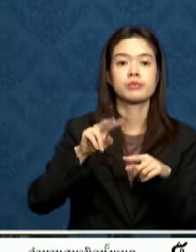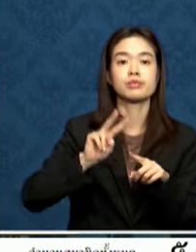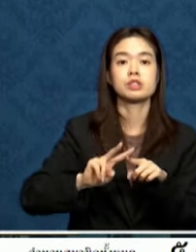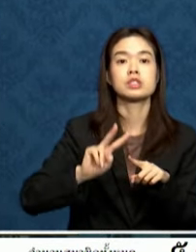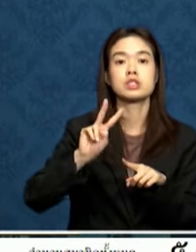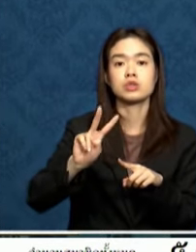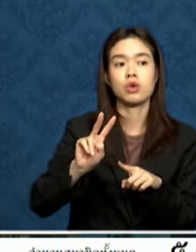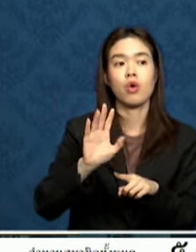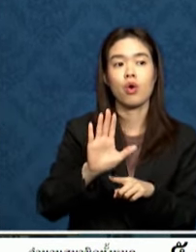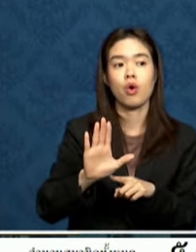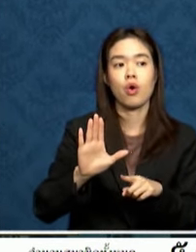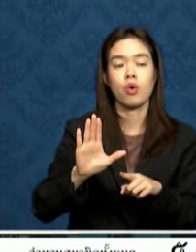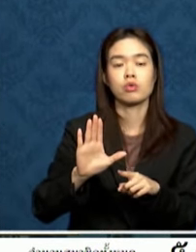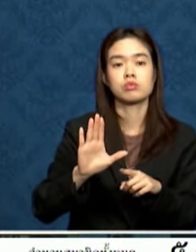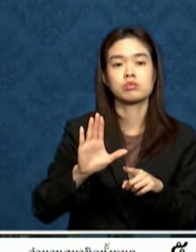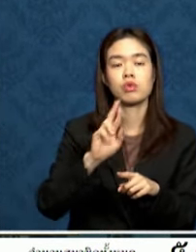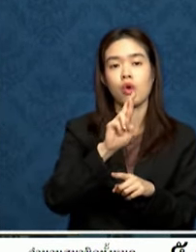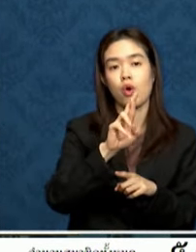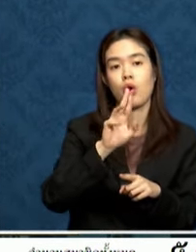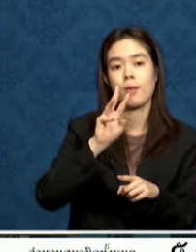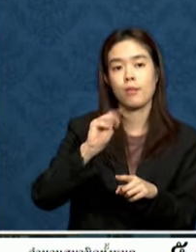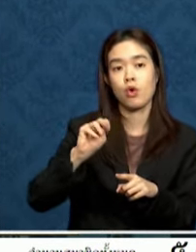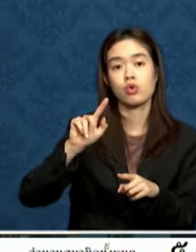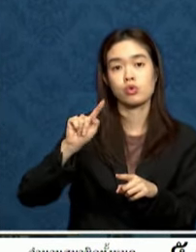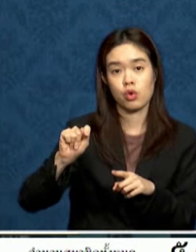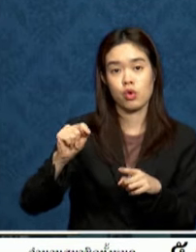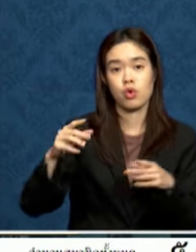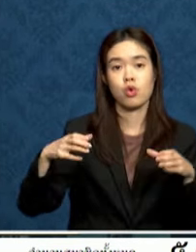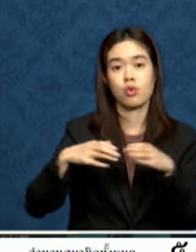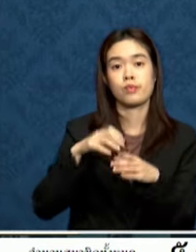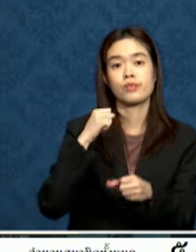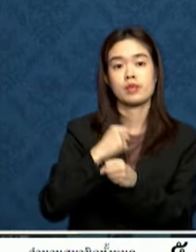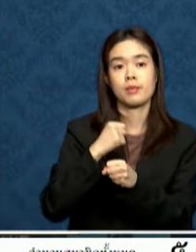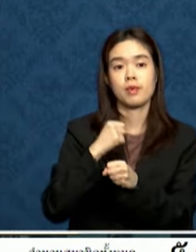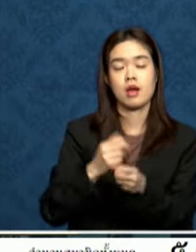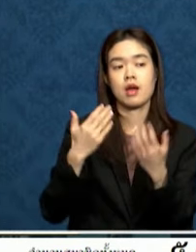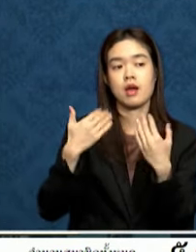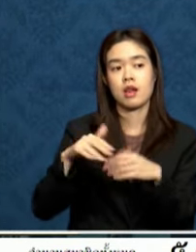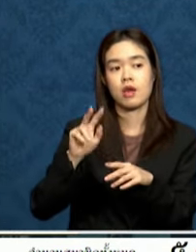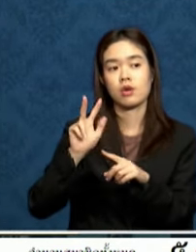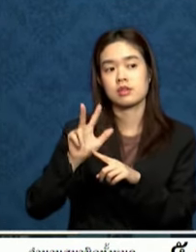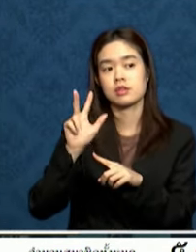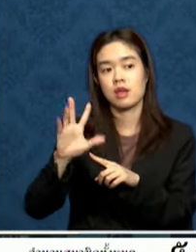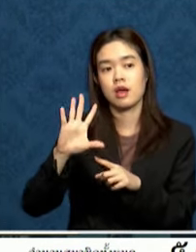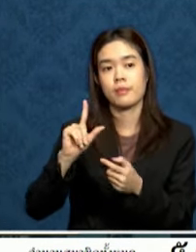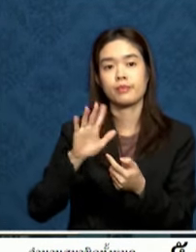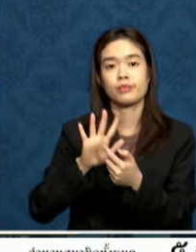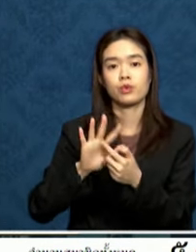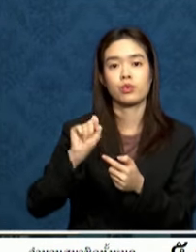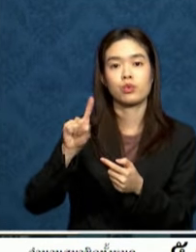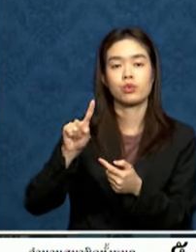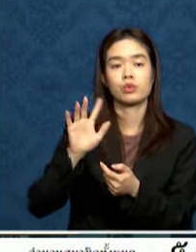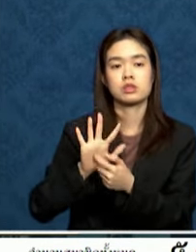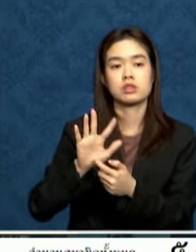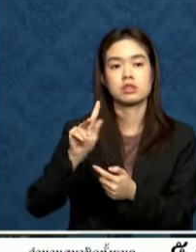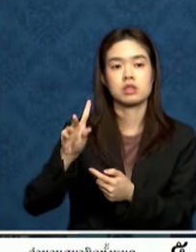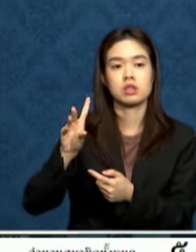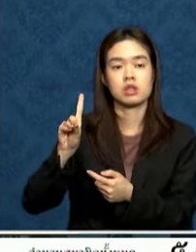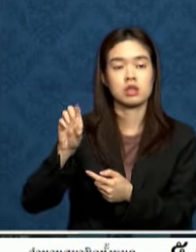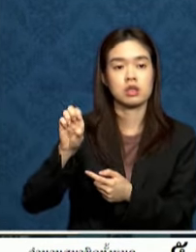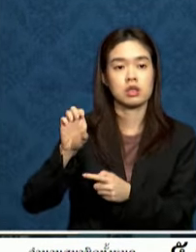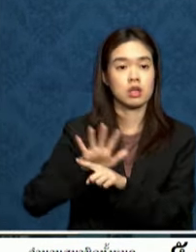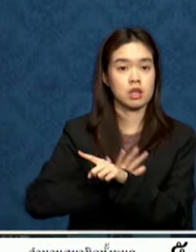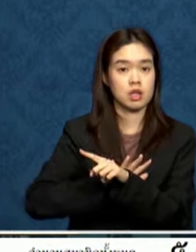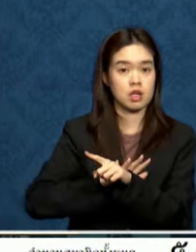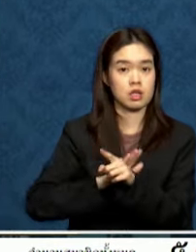คือร่างของคณะรัฐมนตรีและร่างของท่านอาจารย์ชูศักดิ์และคณะอันที่ 3ก็คือ